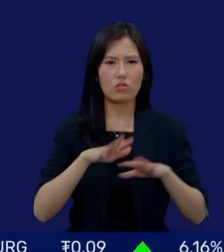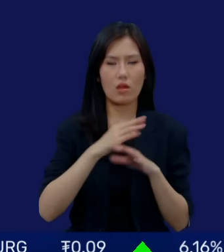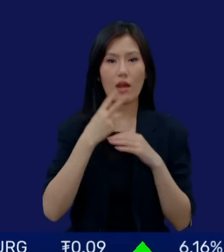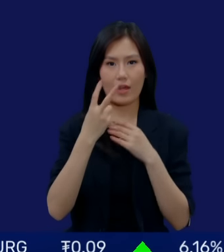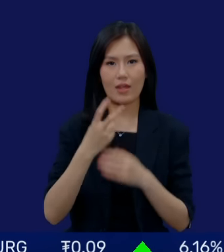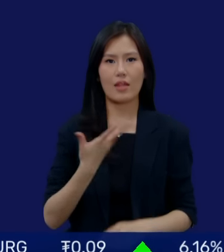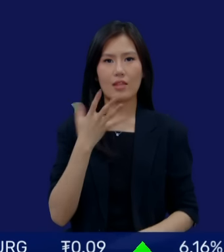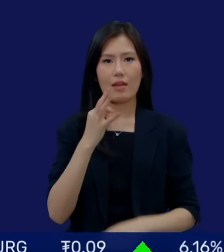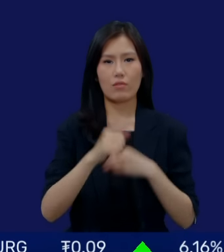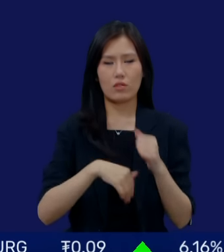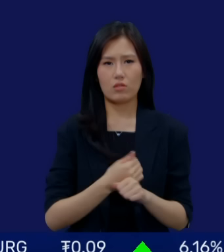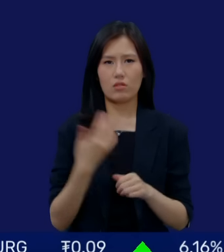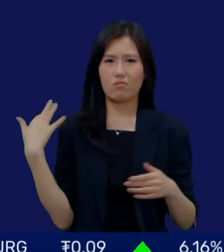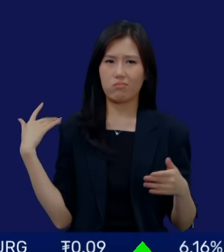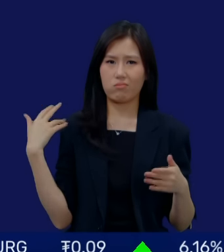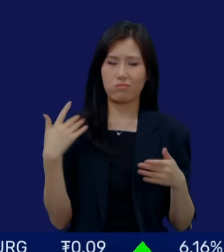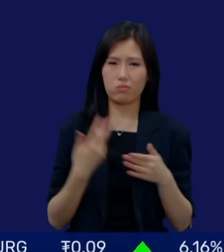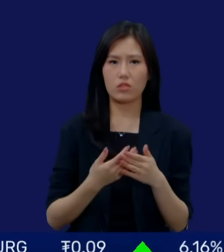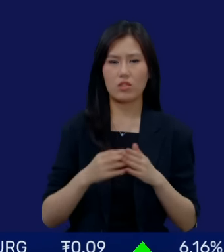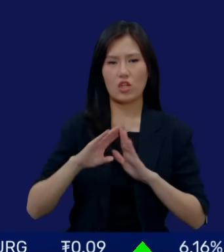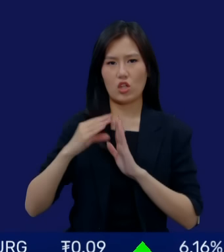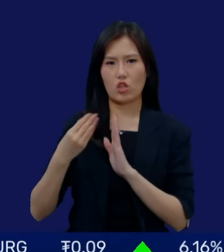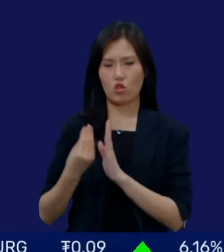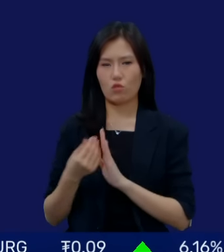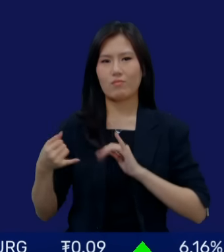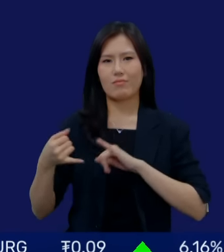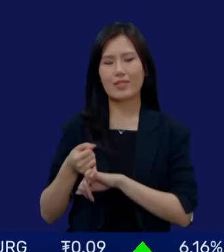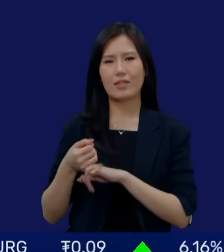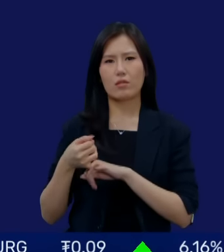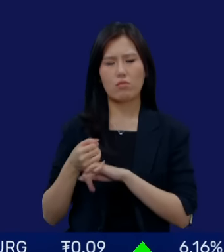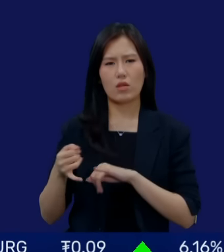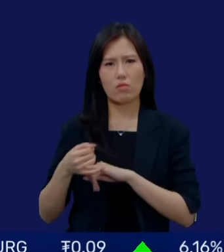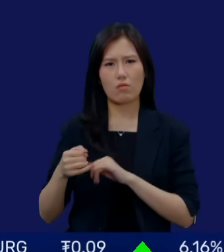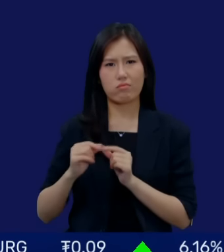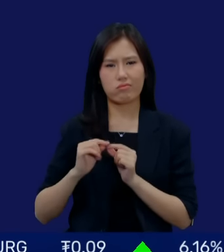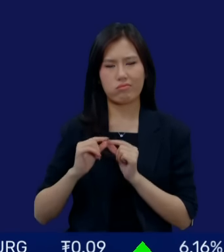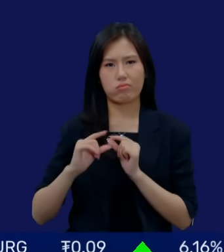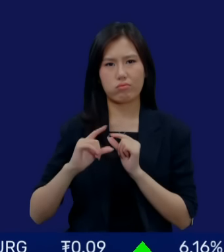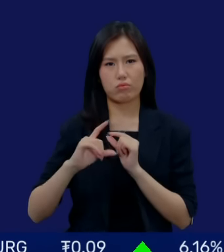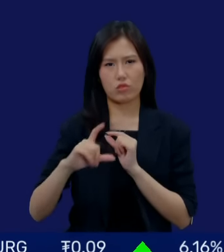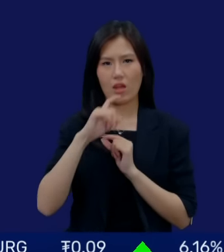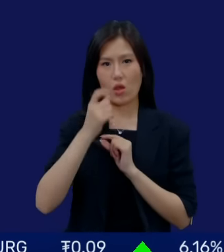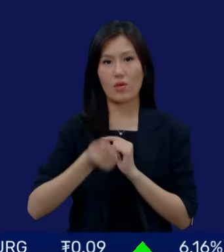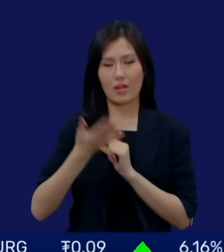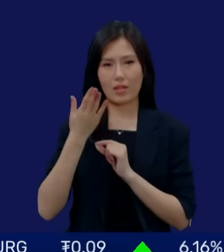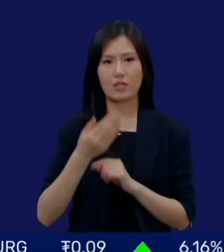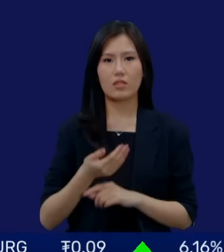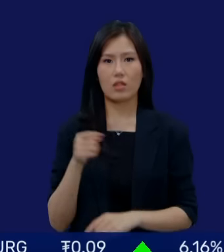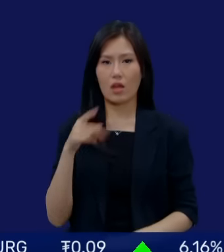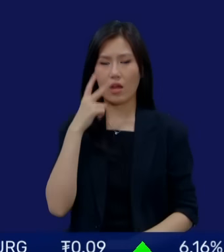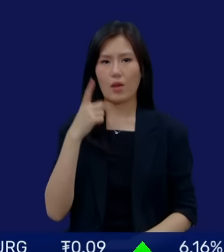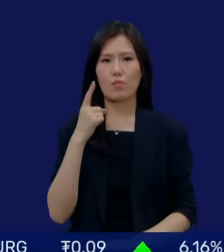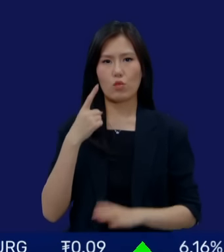50 жилийн хугацаанд гэр бүр одоо салхилт баг багаар нэмэгдсээр байгаа ийм үзүүлэлт гарсан. За яг энэ дэлгэцэн